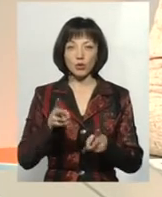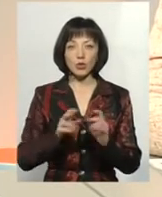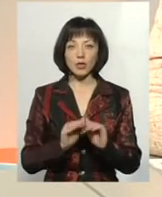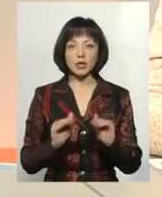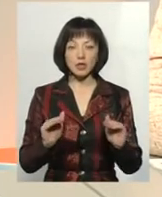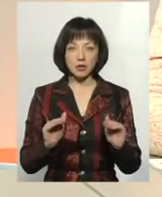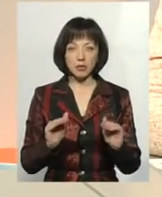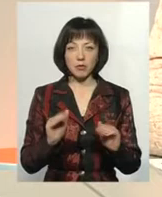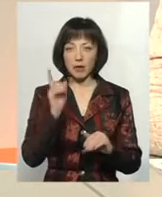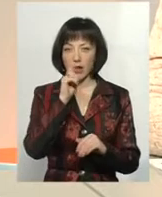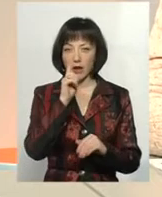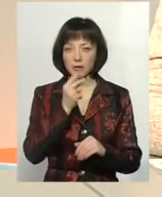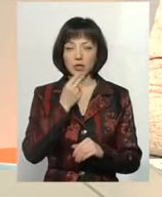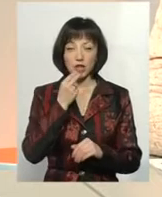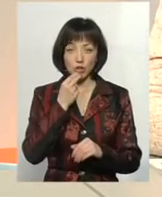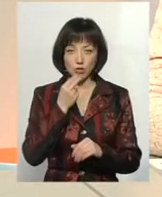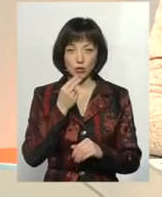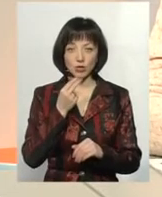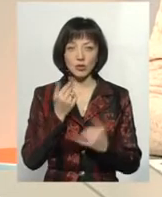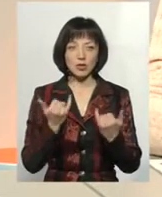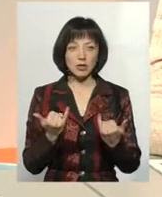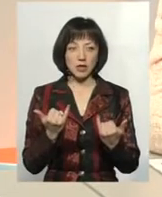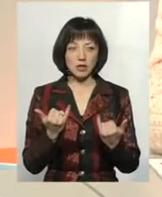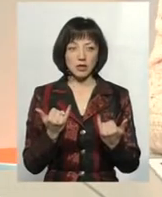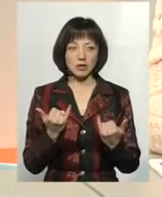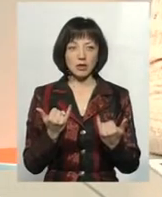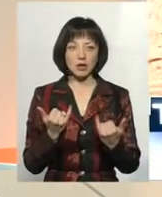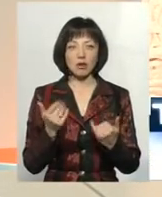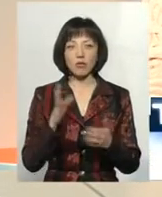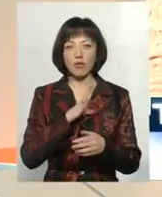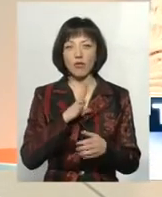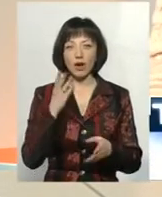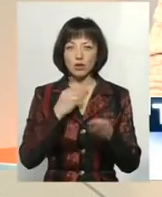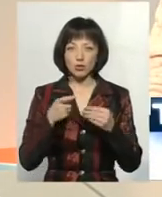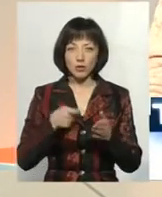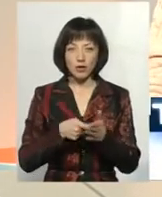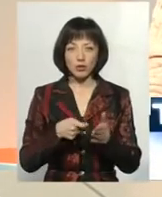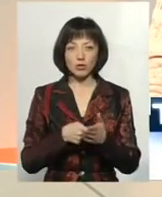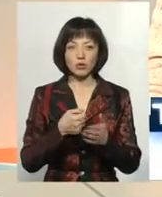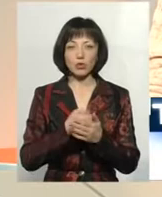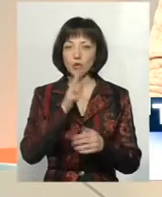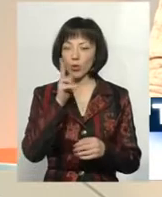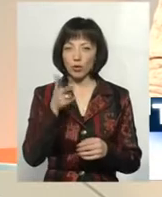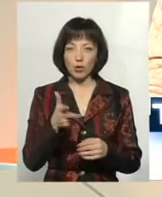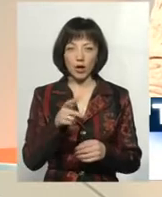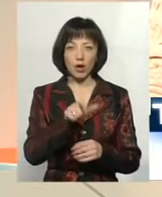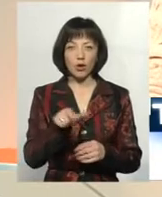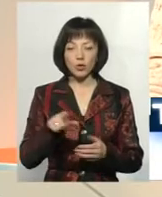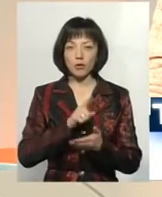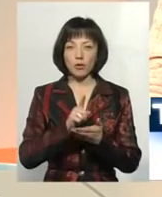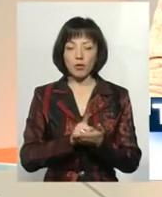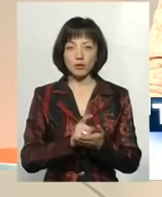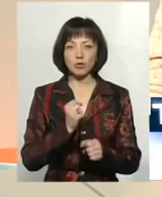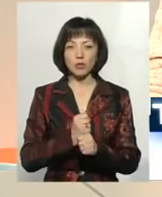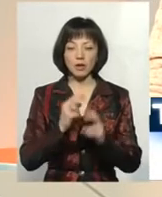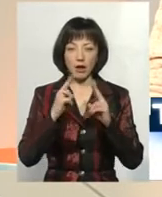дітям маленьким їжу, зараз на штучному вигодовуванні знаходяться, взагалі дітям до 3 років, люди повинні обов'язково